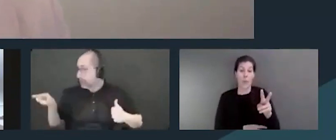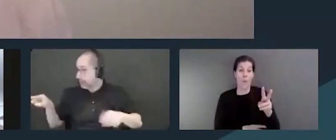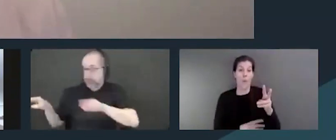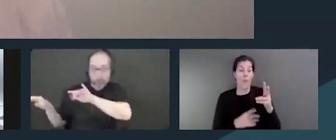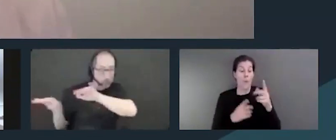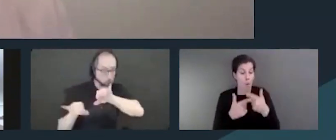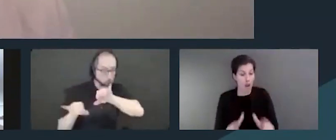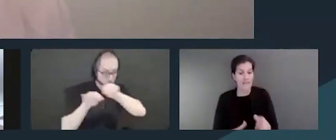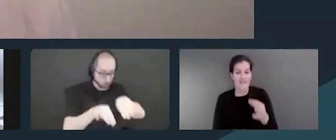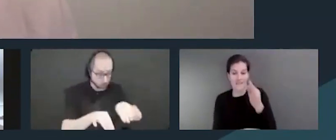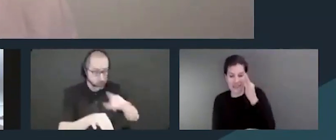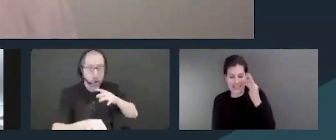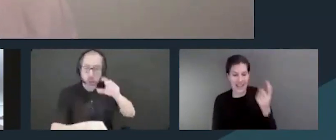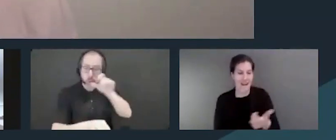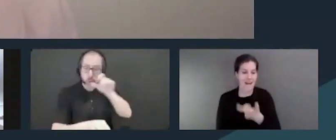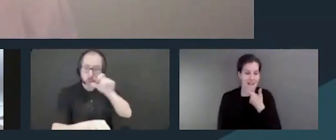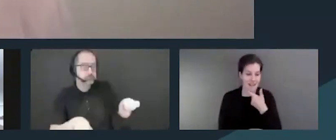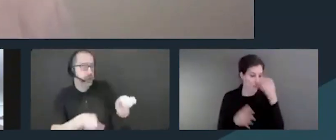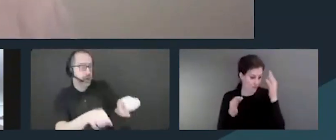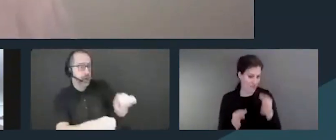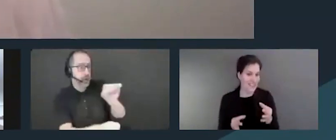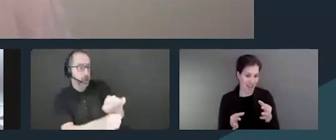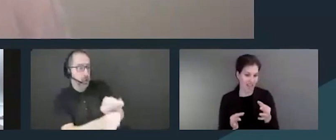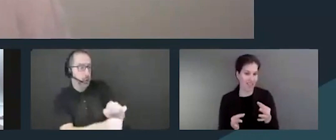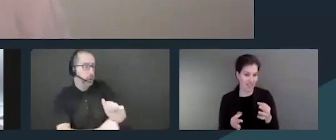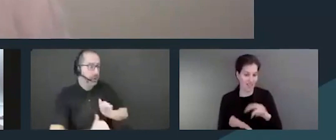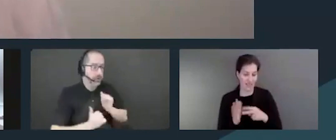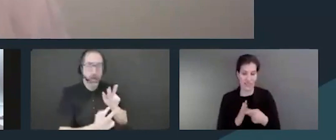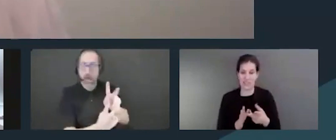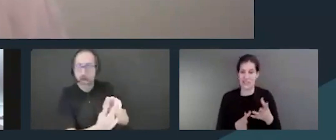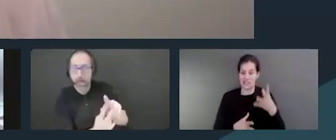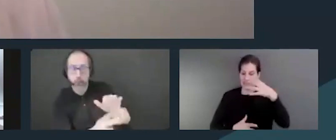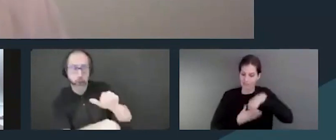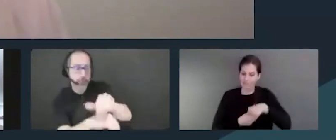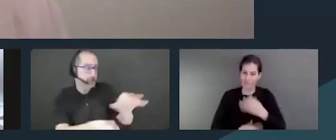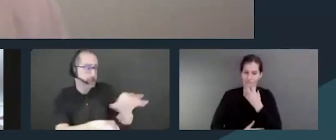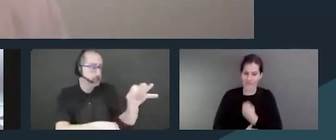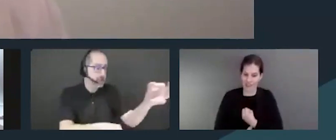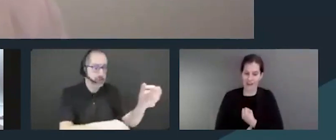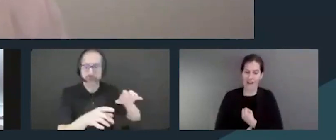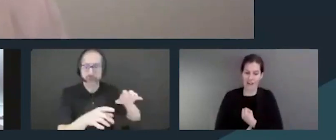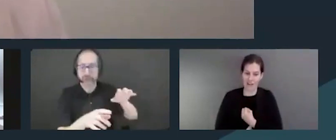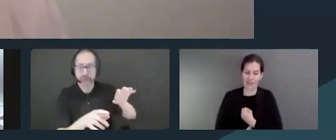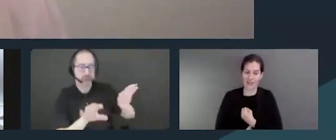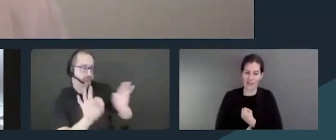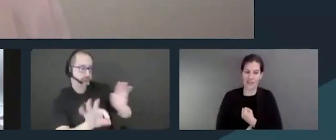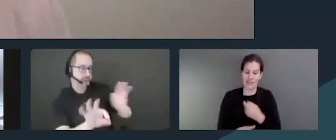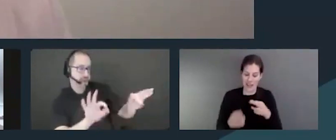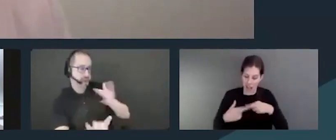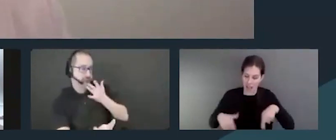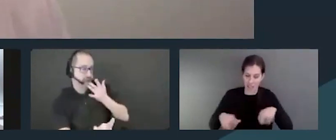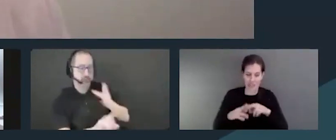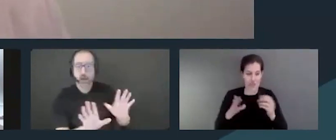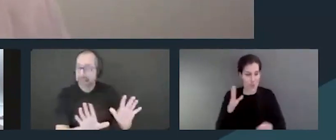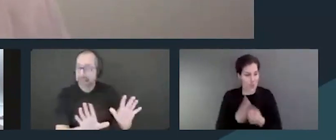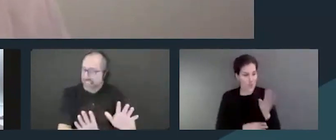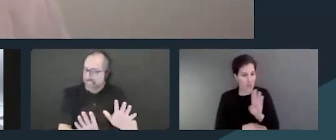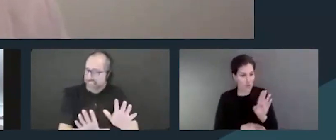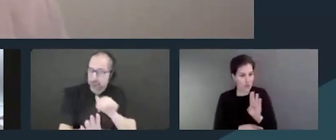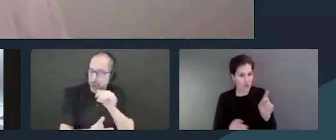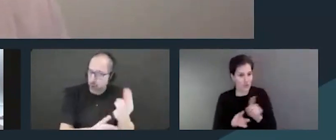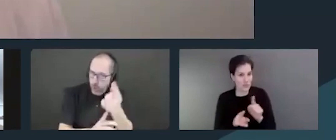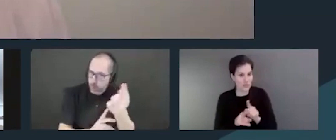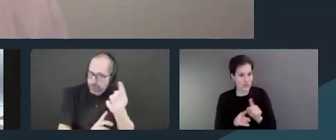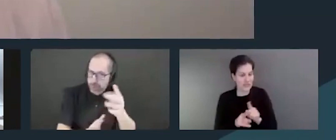aspirent ou peuvent ou ont cette capacité, cette possibilité de travailler et de parler dans l'une des deux langues.